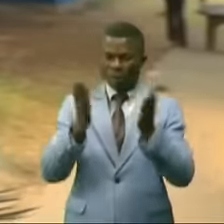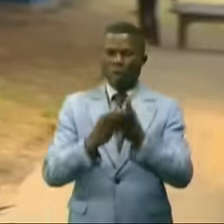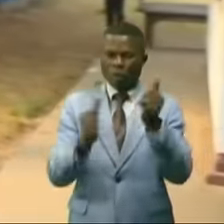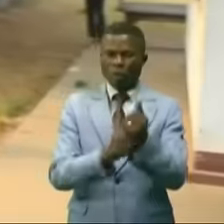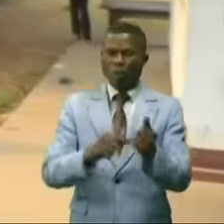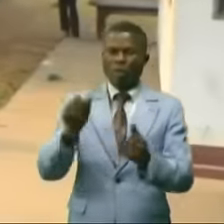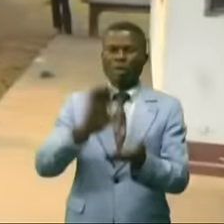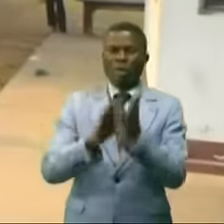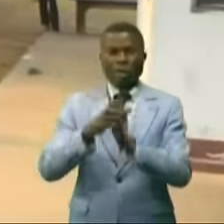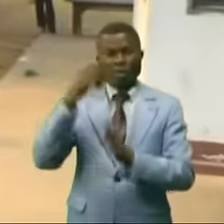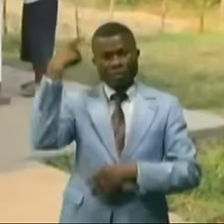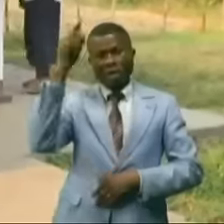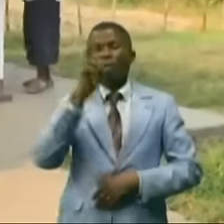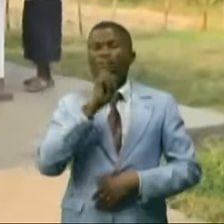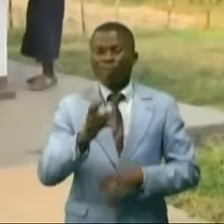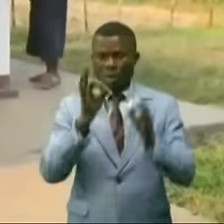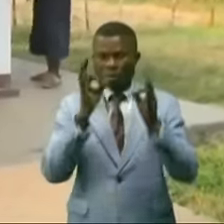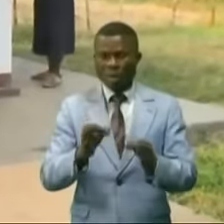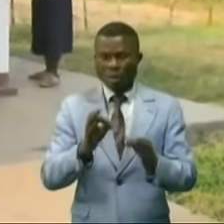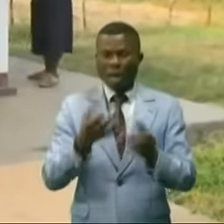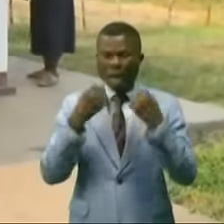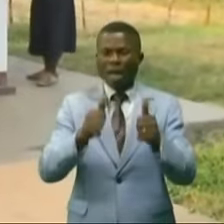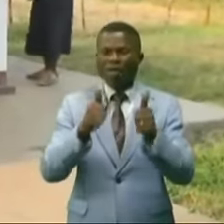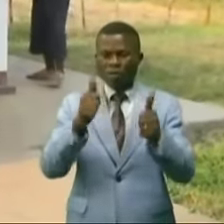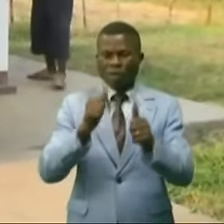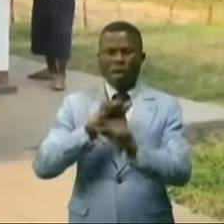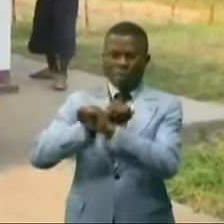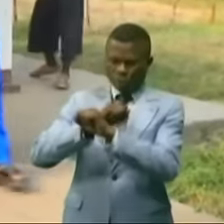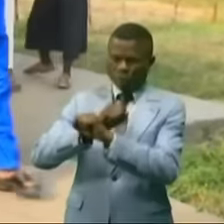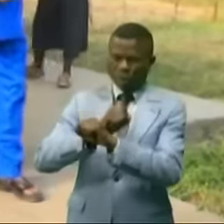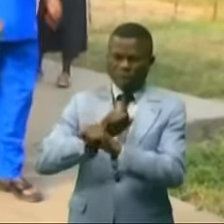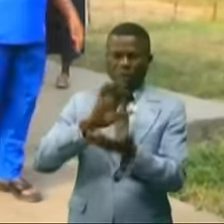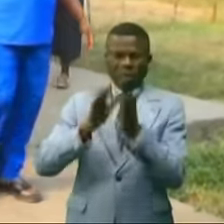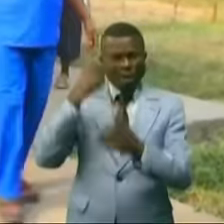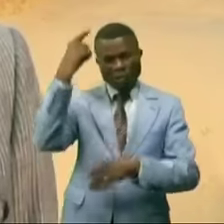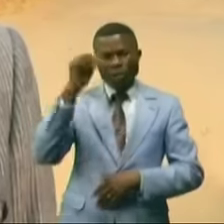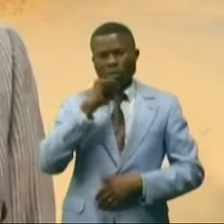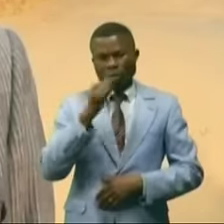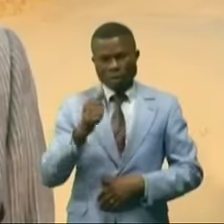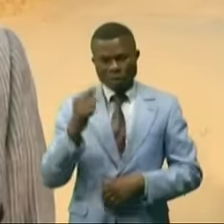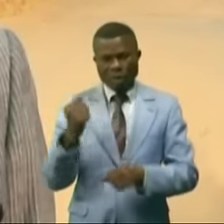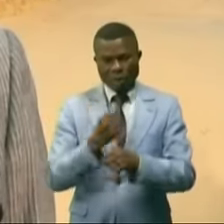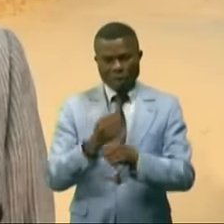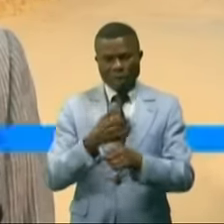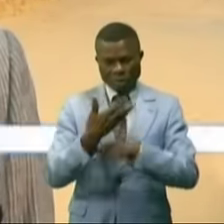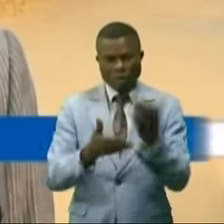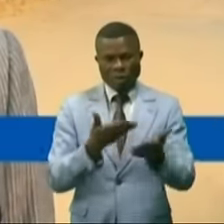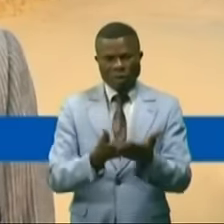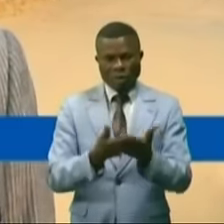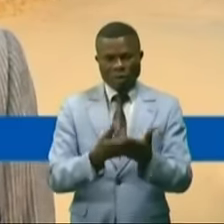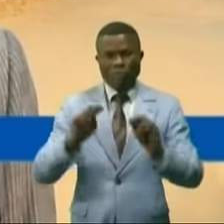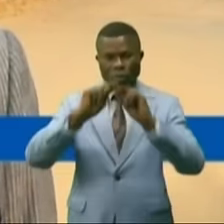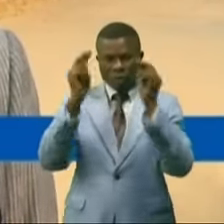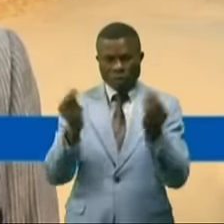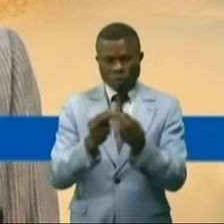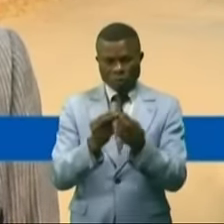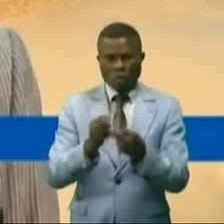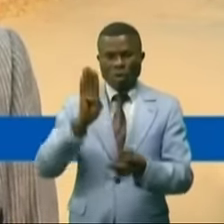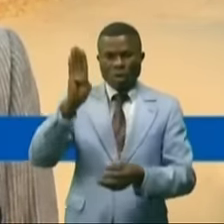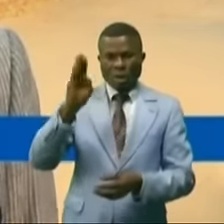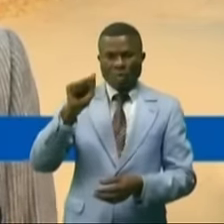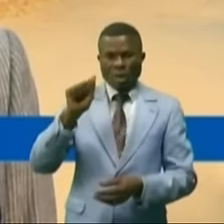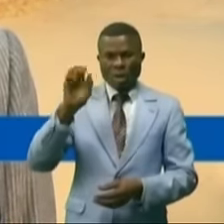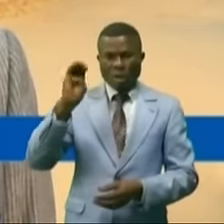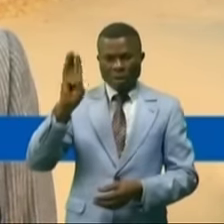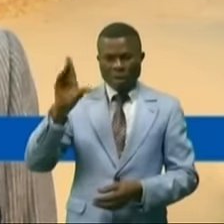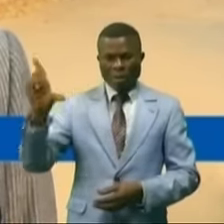dans cette situation, mais avec la bonne information, on peut y faire face. Le travail que vous venez de faire par le réseau Babel International